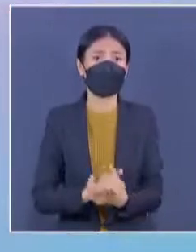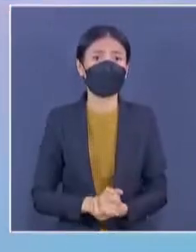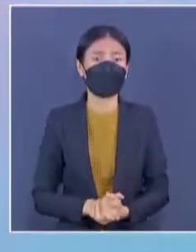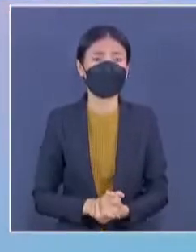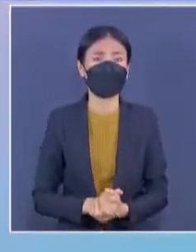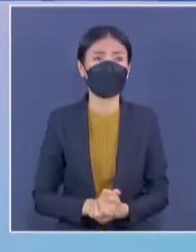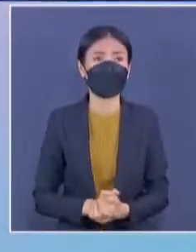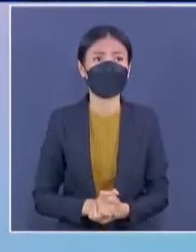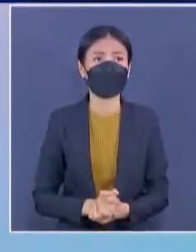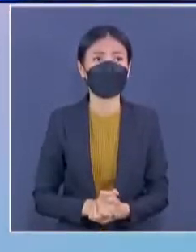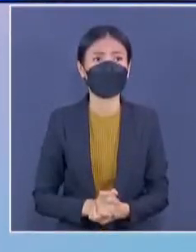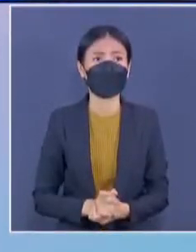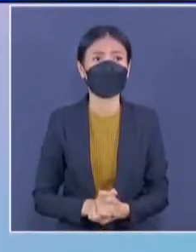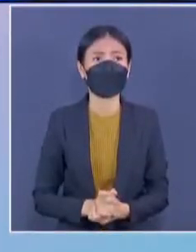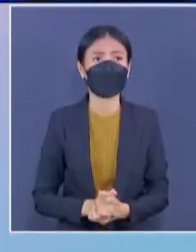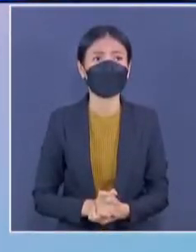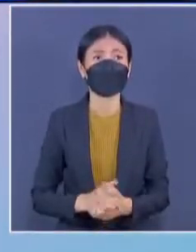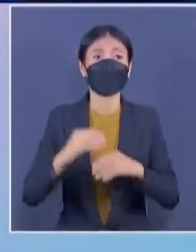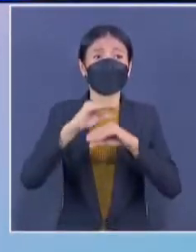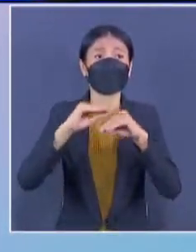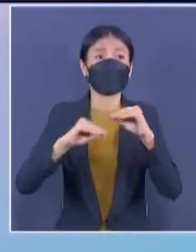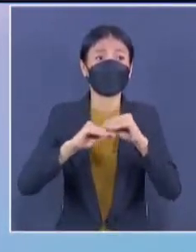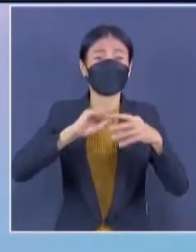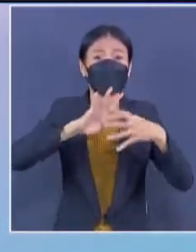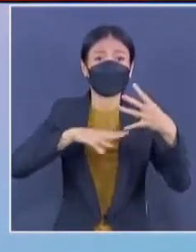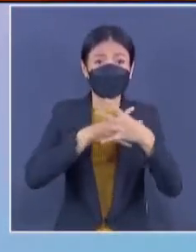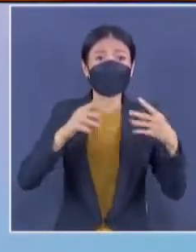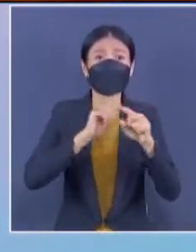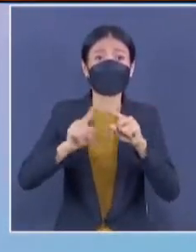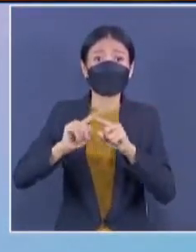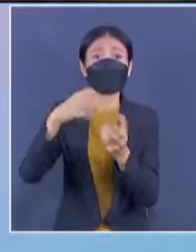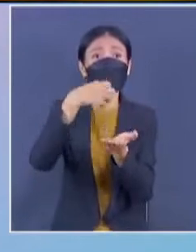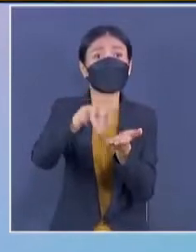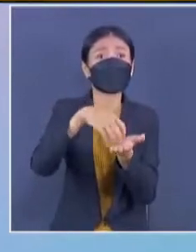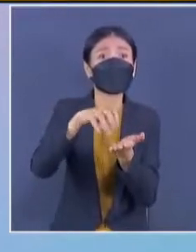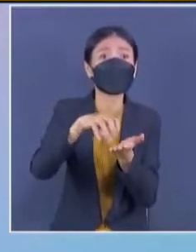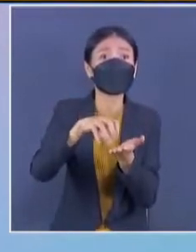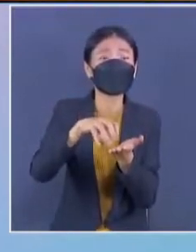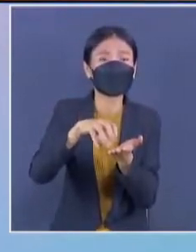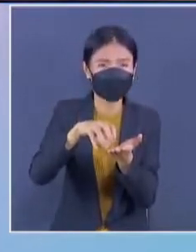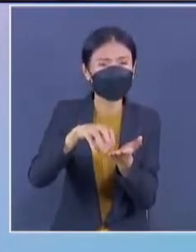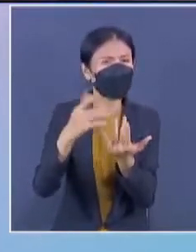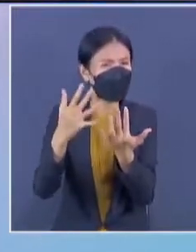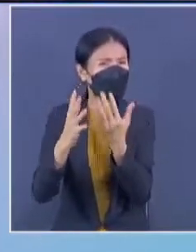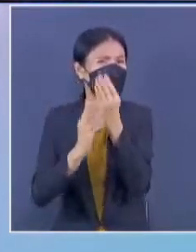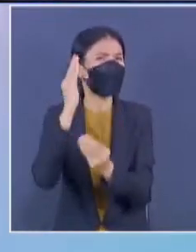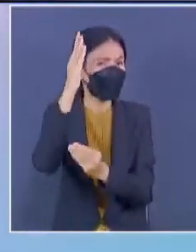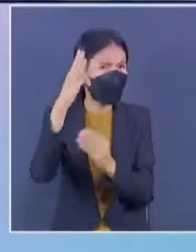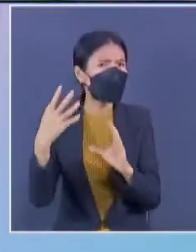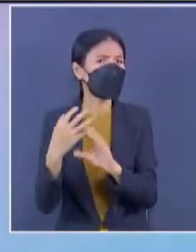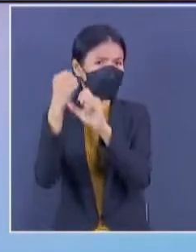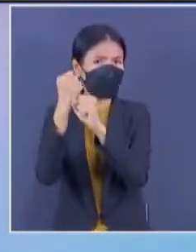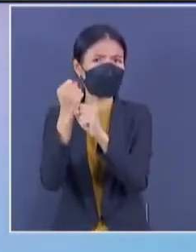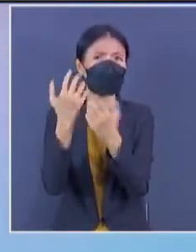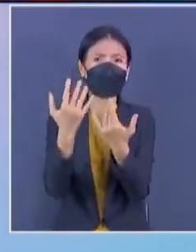สำหรับมาตรการต่างๆที่เล่าไปนะคุณผู้ชมจะมีความชัดเจนเนี่ยภายในสัปดาห์หน้าดังนั้นต้องจับตาให้ดีและ